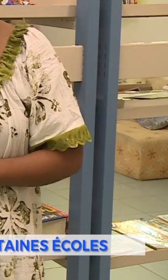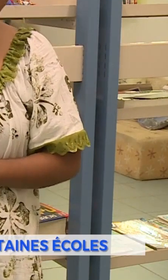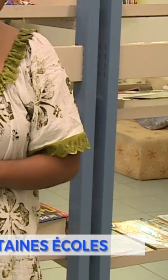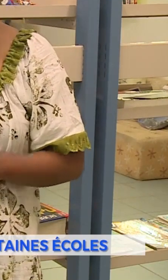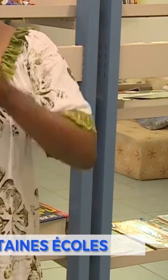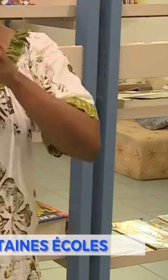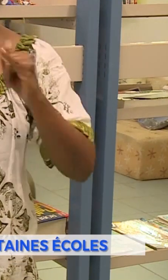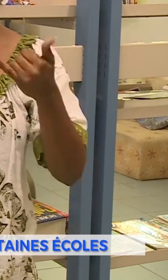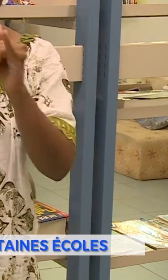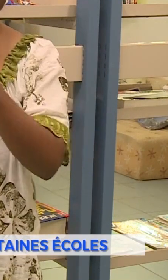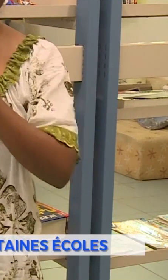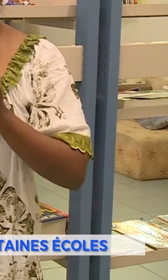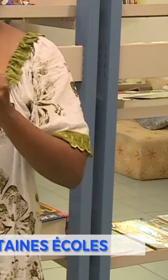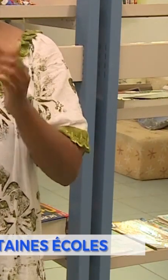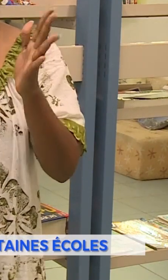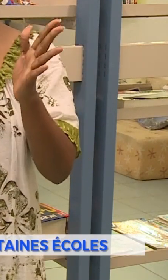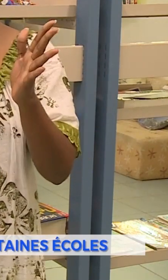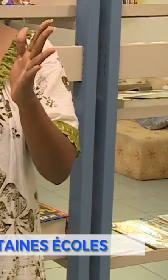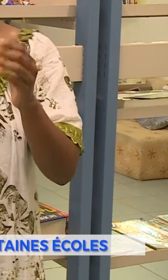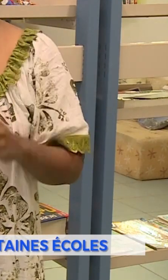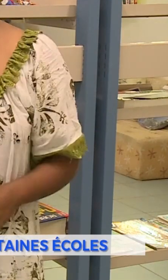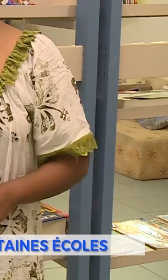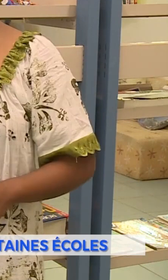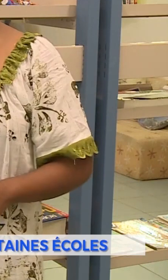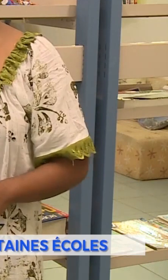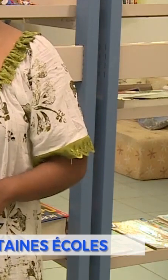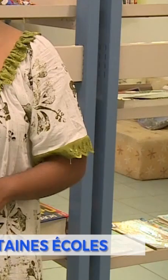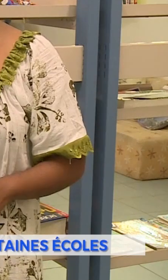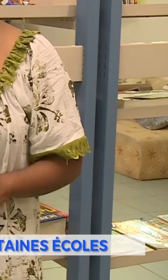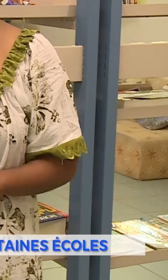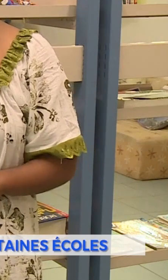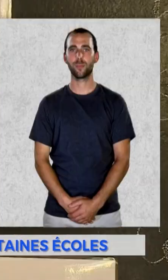on fait des jeux en LSF. Ils aiment vraiment ça.